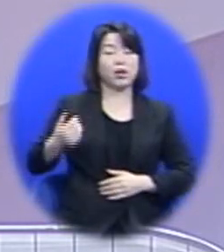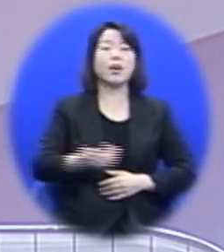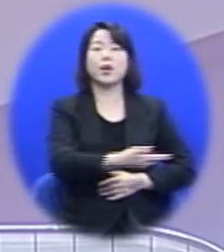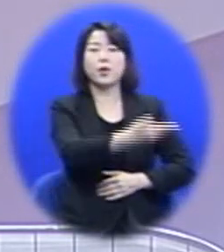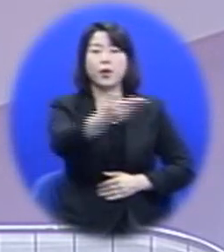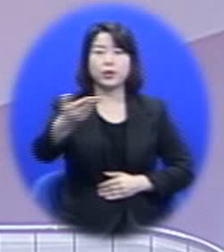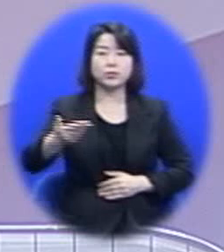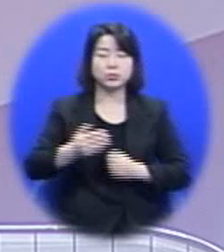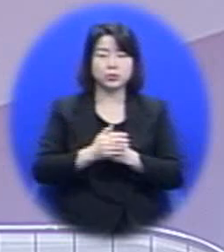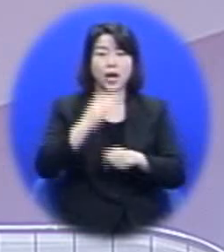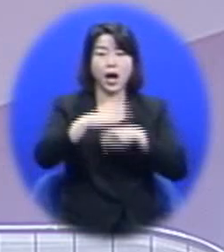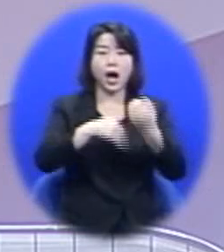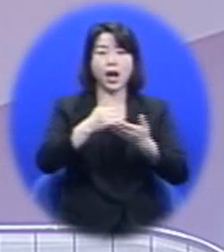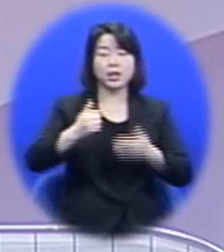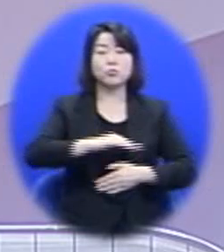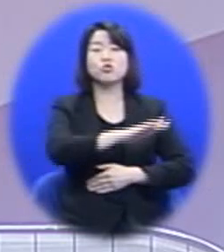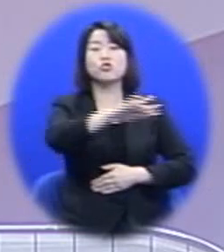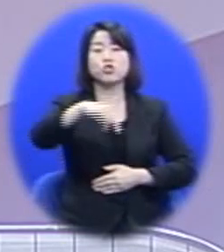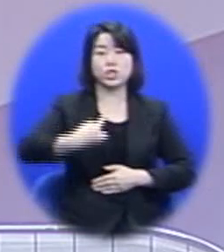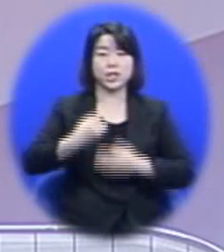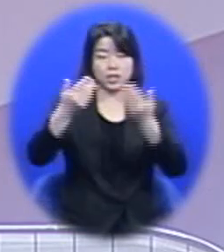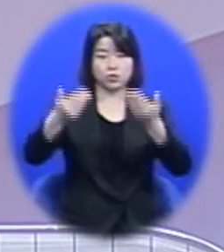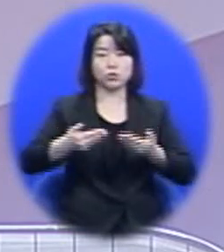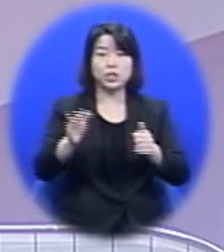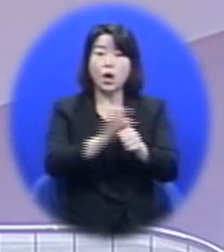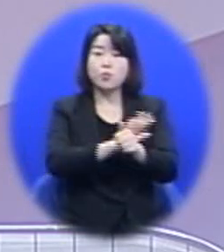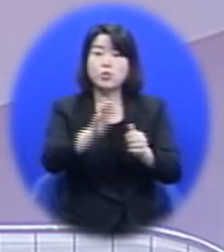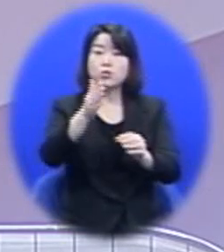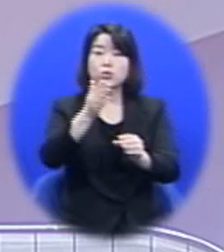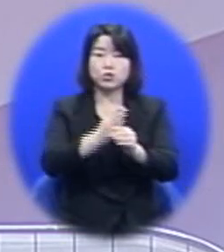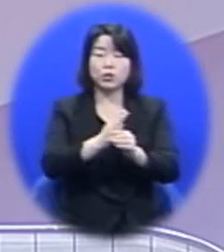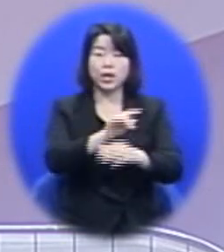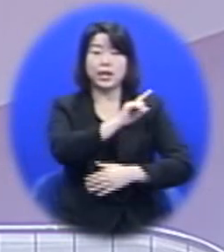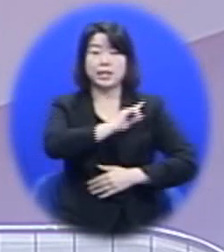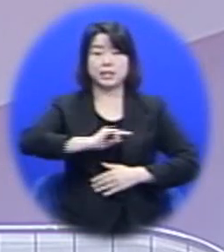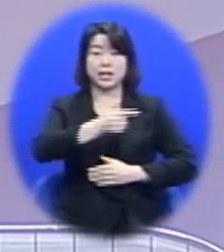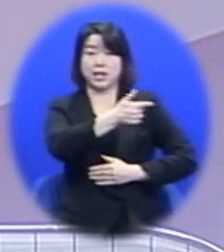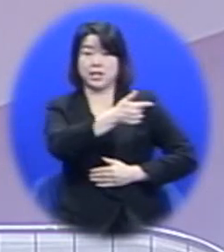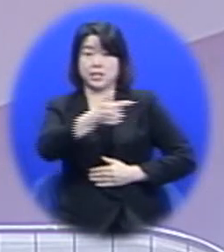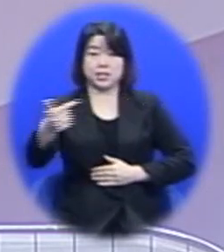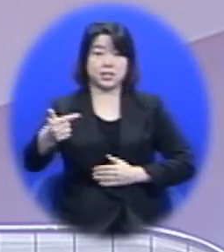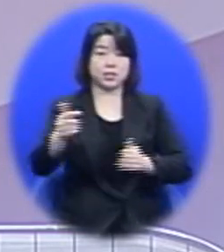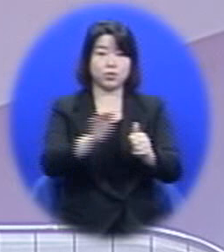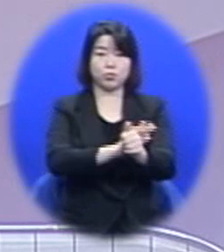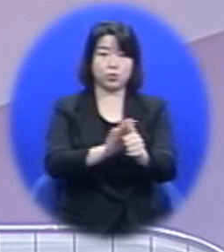여러분, 하나님이 우리에게 주시는 위로 중에 가장 큰 위로,